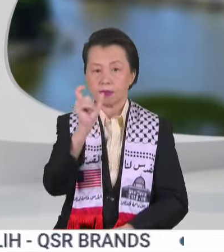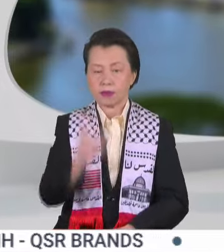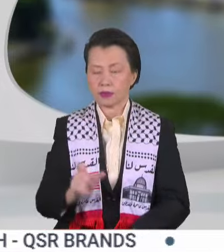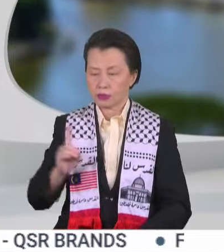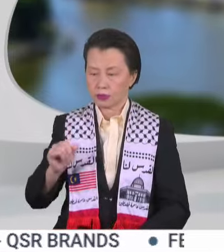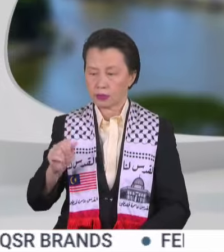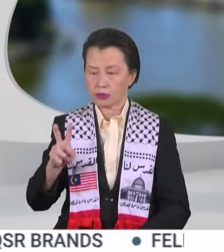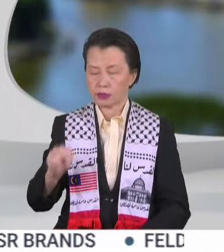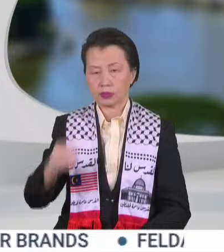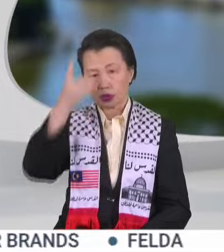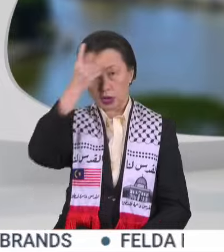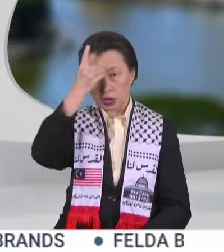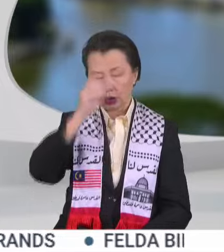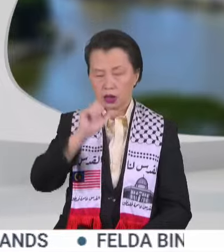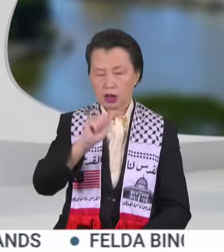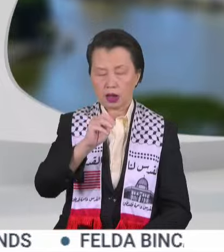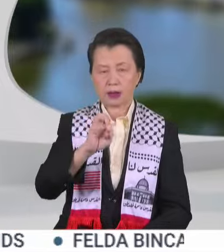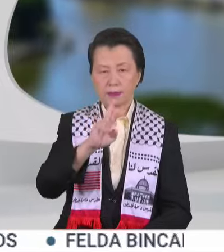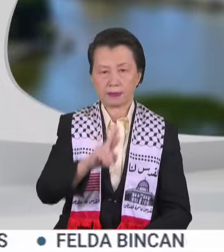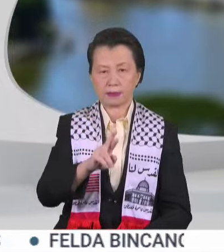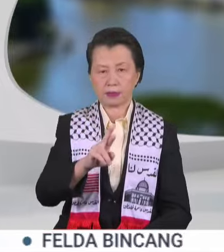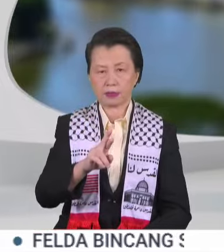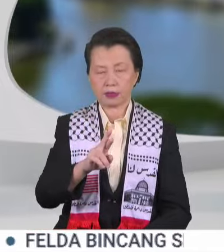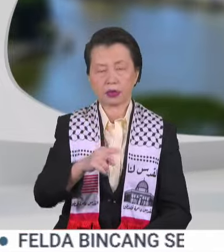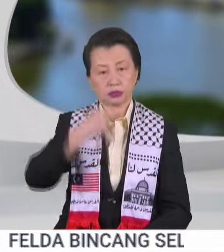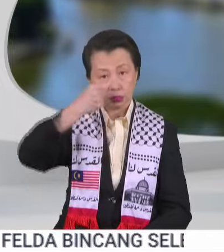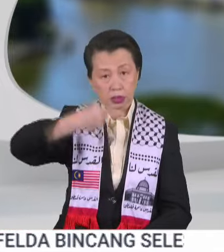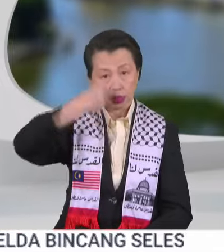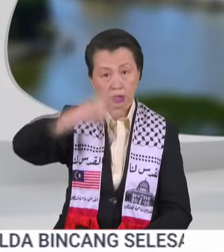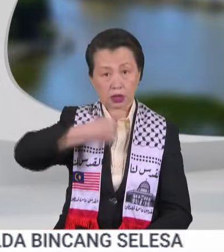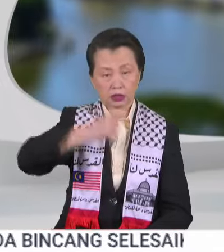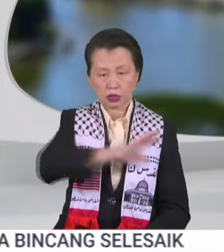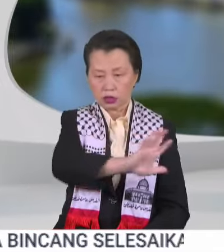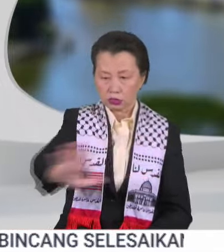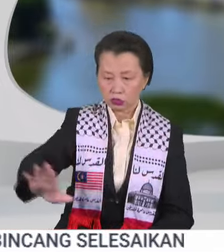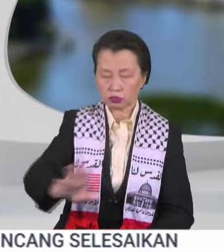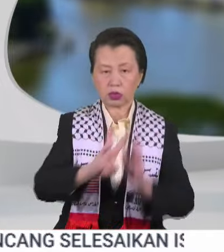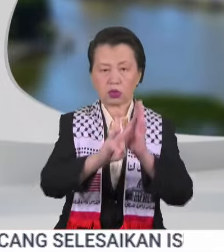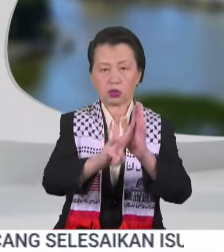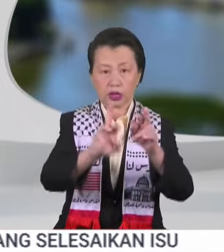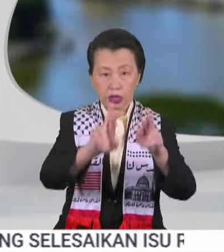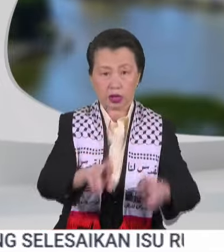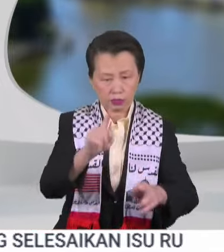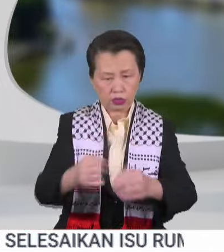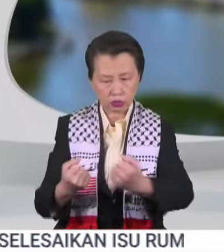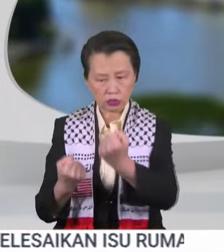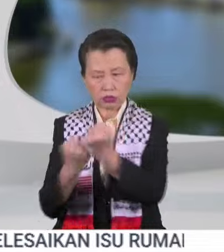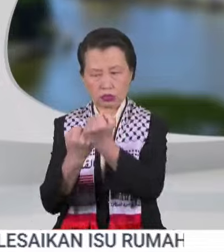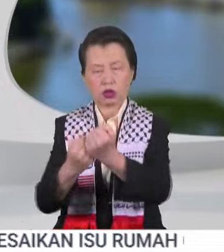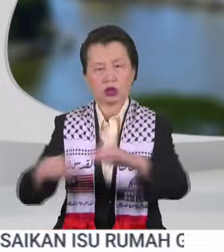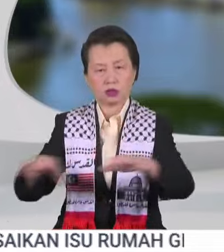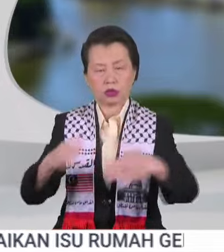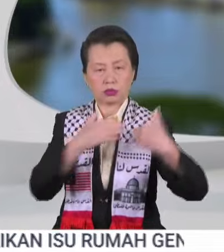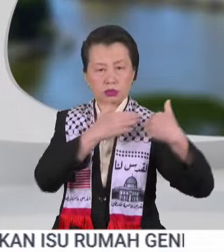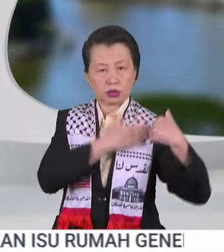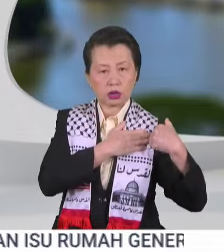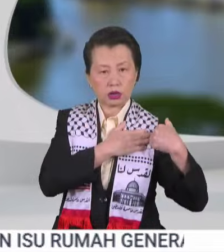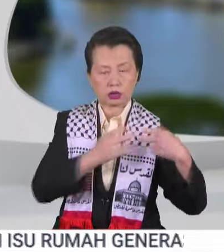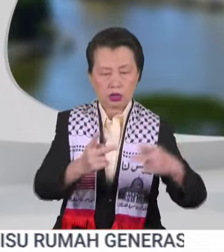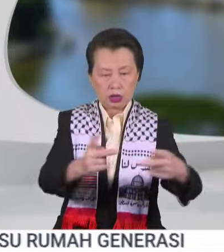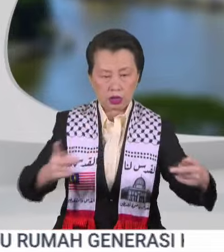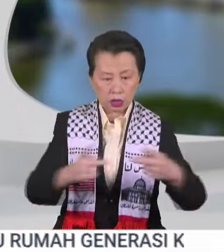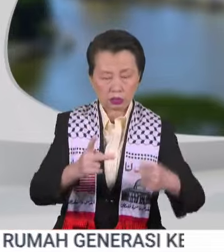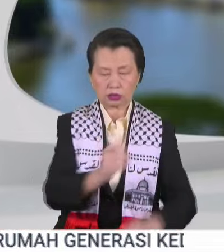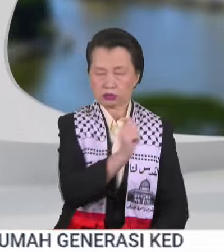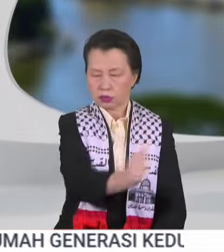DUN Sarawak Tan Sri Dato' Amar Muhammad Asfiah Wan Nasa berkata, semua wakil rakyat harus menyokong dan melaksanakan tanggungjawab di